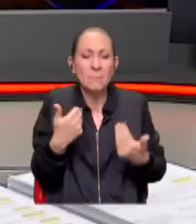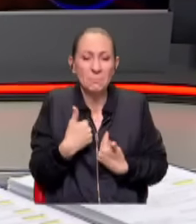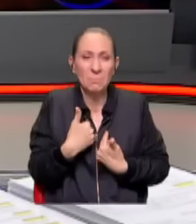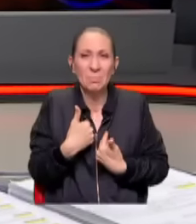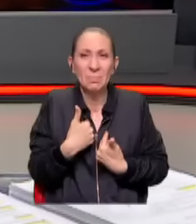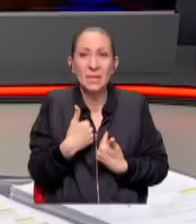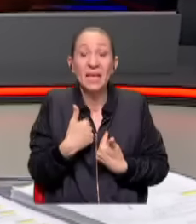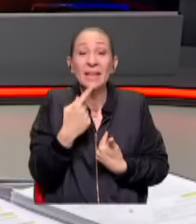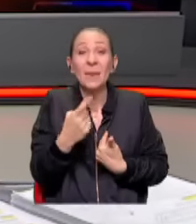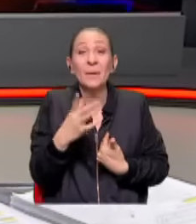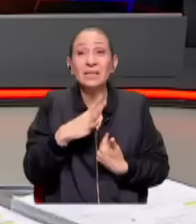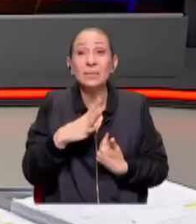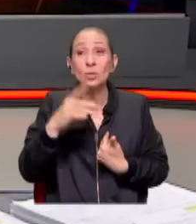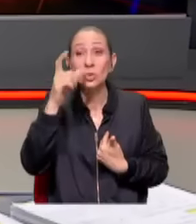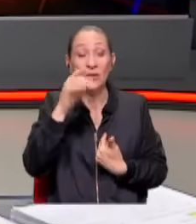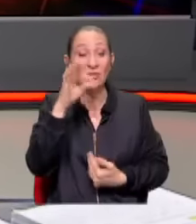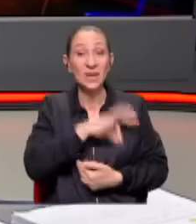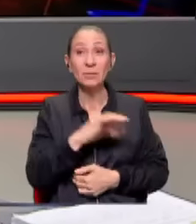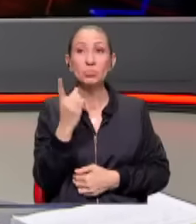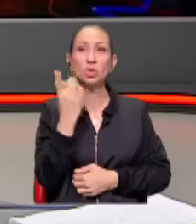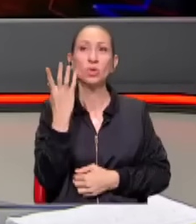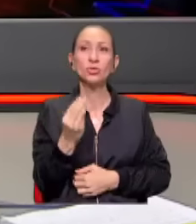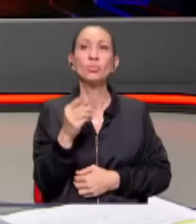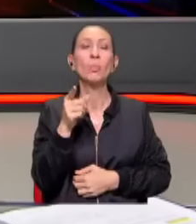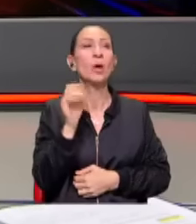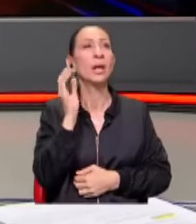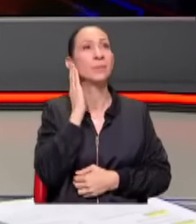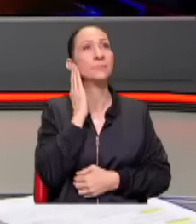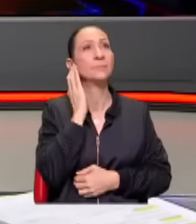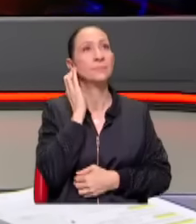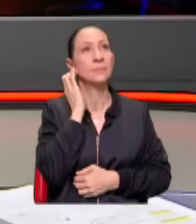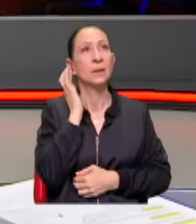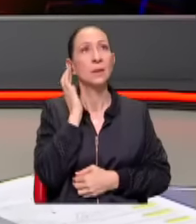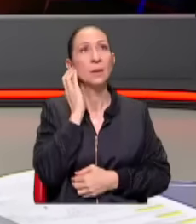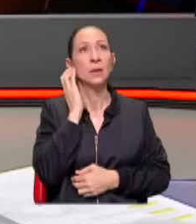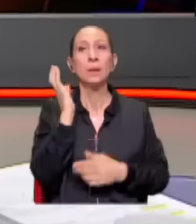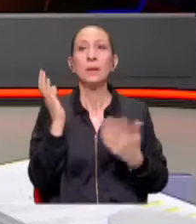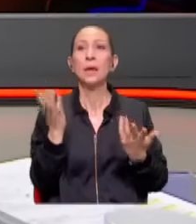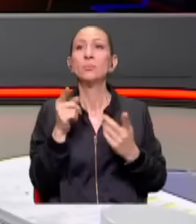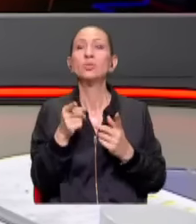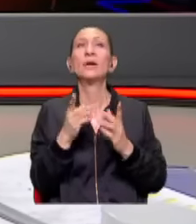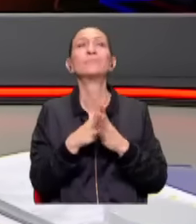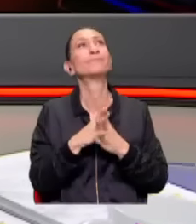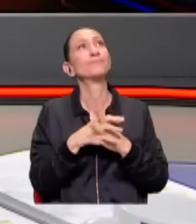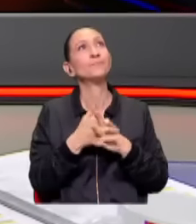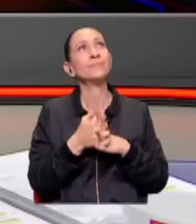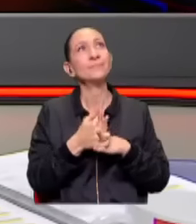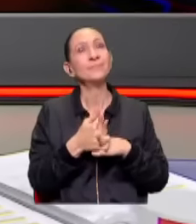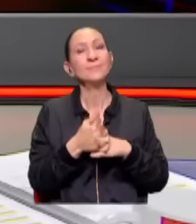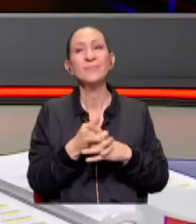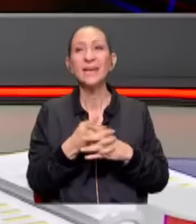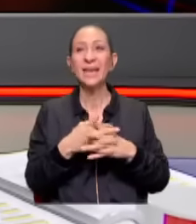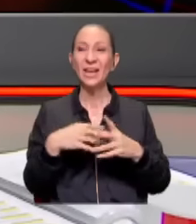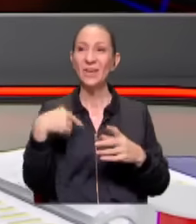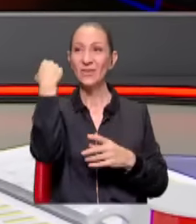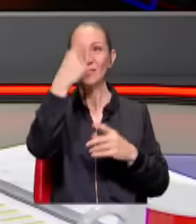Demek istediğim, bu ülkenin faydasına bir şey olsun. Böyle, yani buna, yani